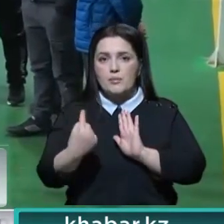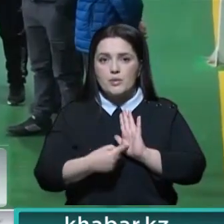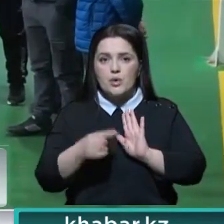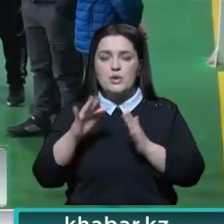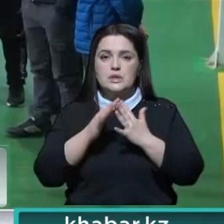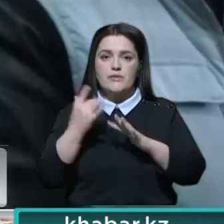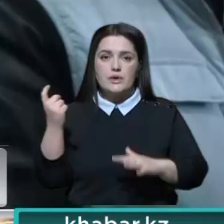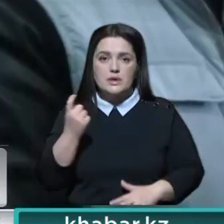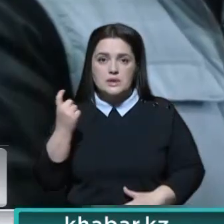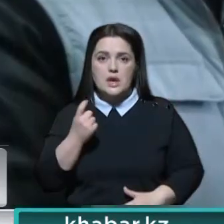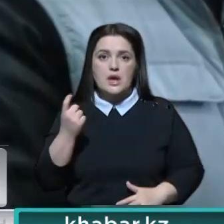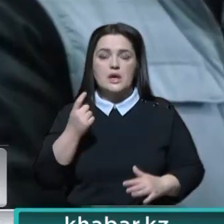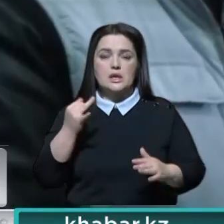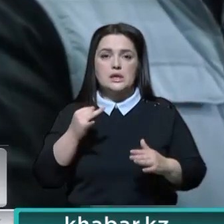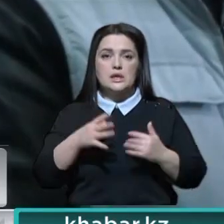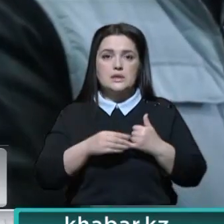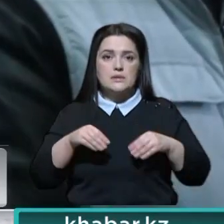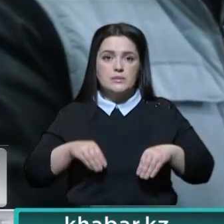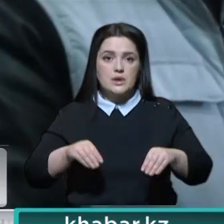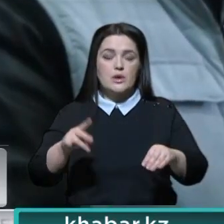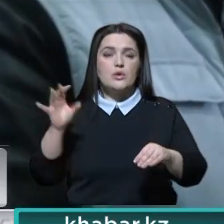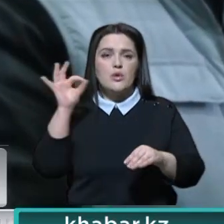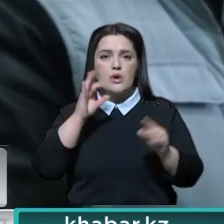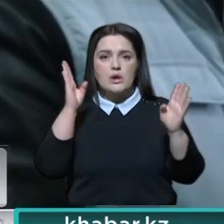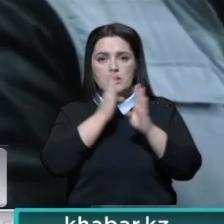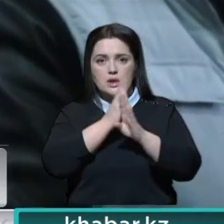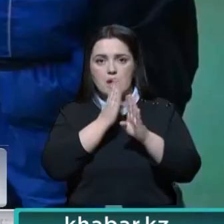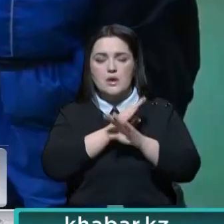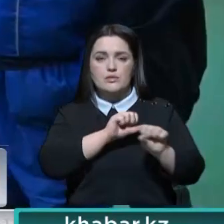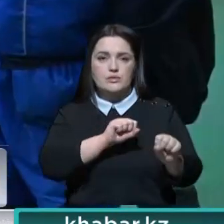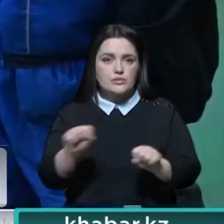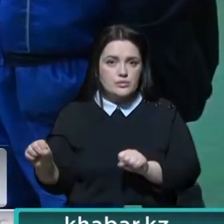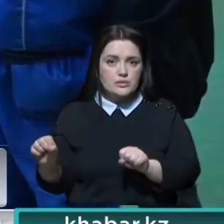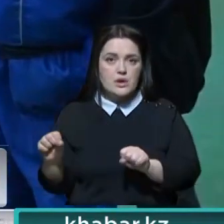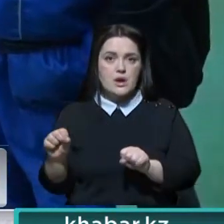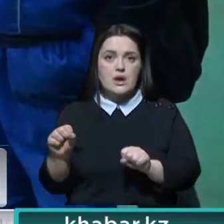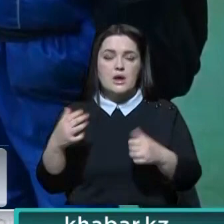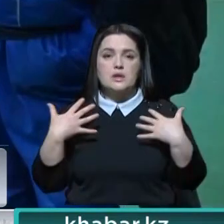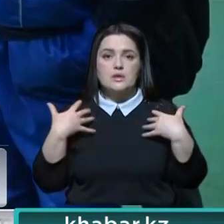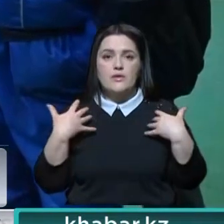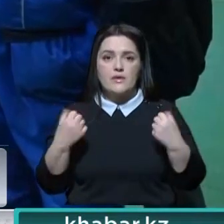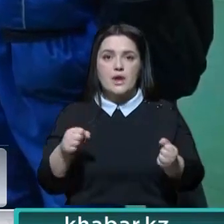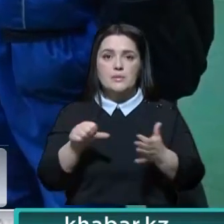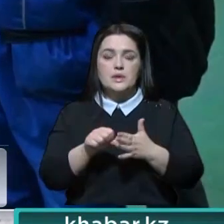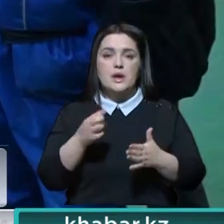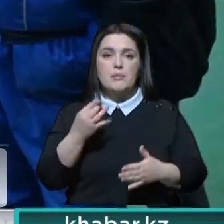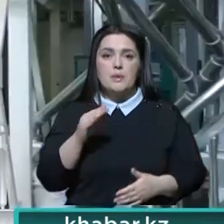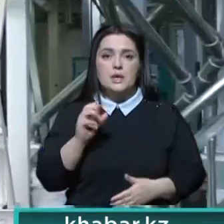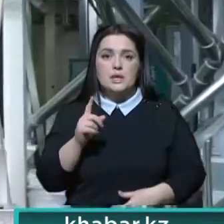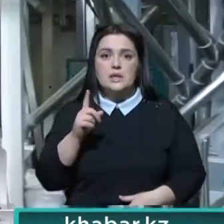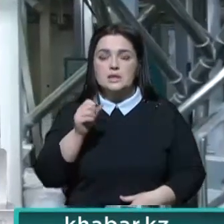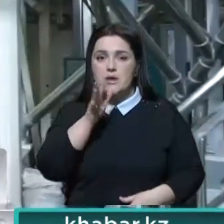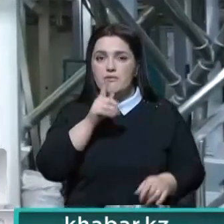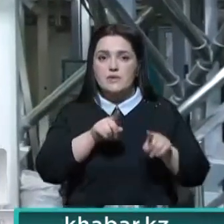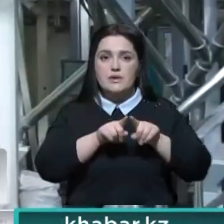только сельскохозяйственного производства и культуры земледелия, но и экологии, охраны окружающей среды и здоровья. Представители